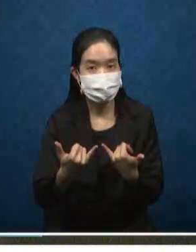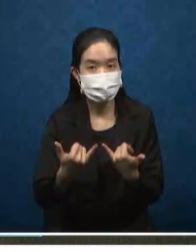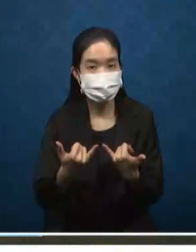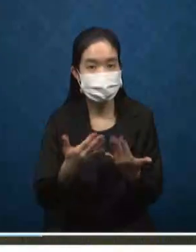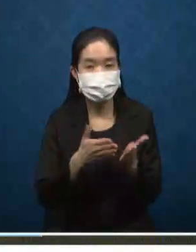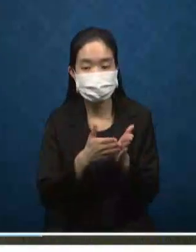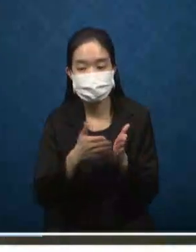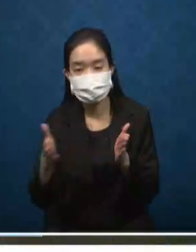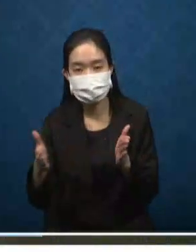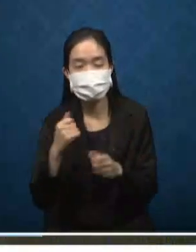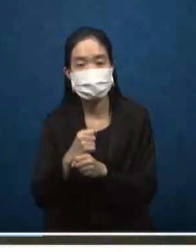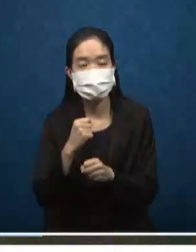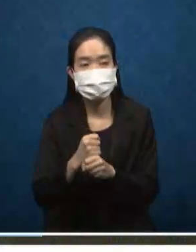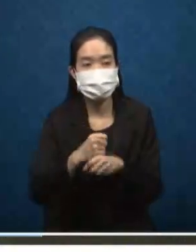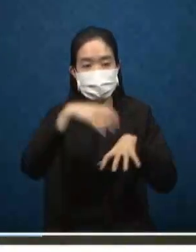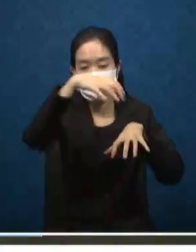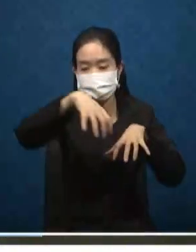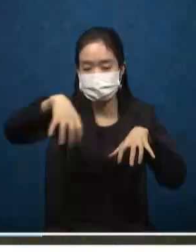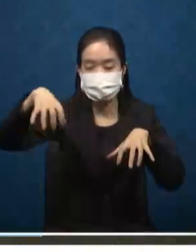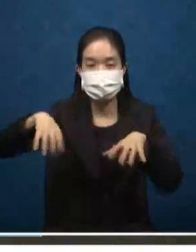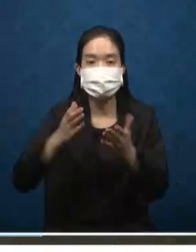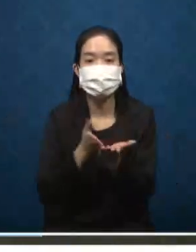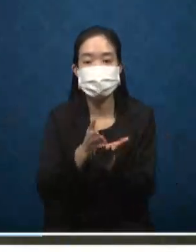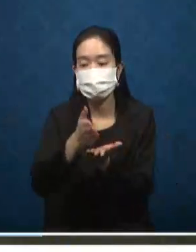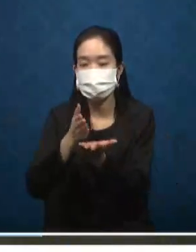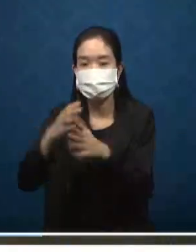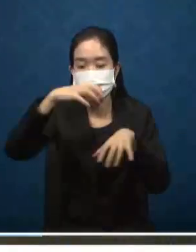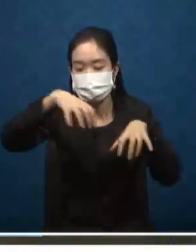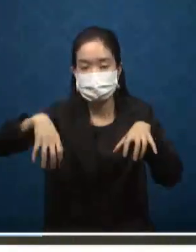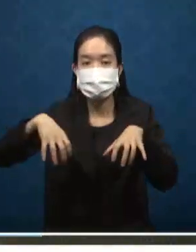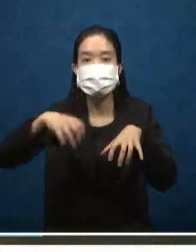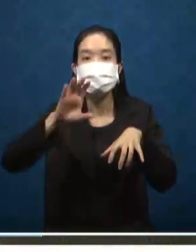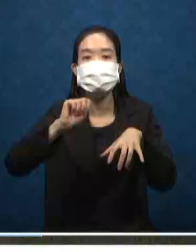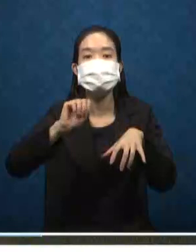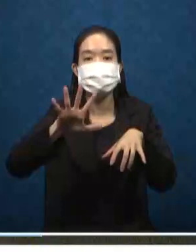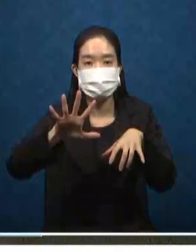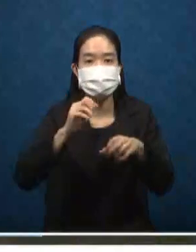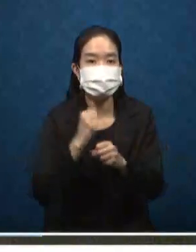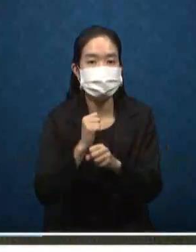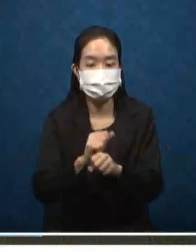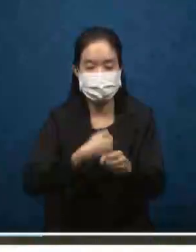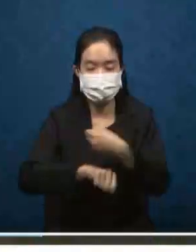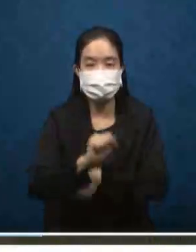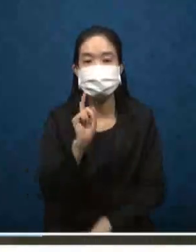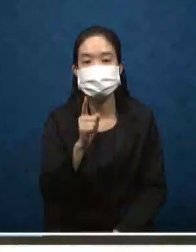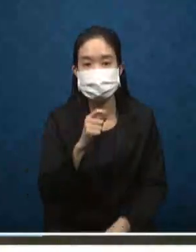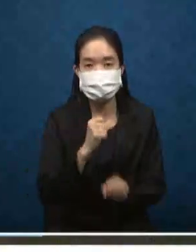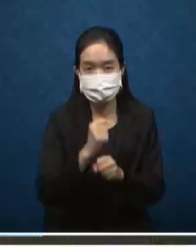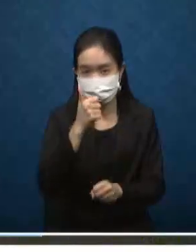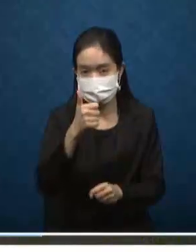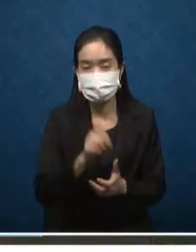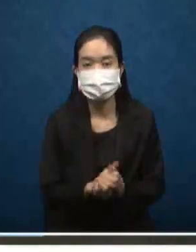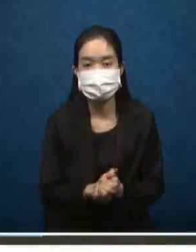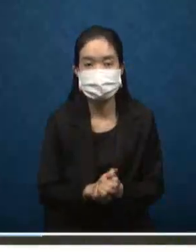ทั้ง245เขตสามารถปฏิบัติหน้าที่ได้เลยและที่สำคัญจะต้องมีการ